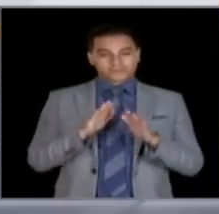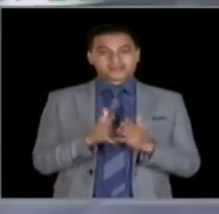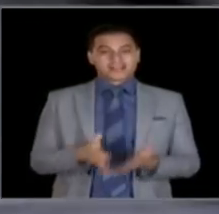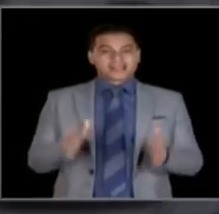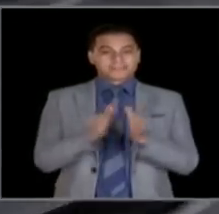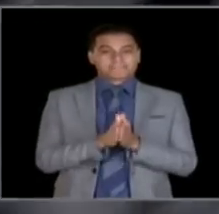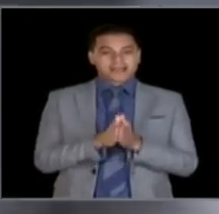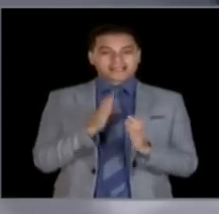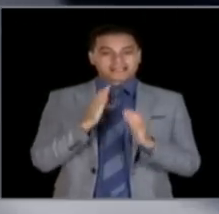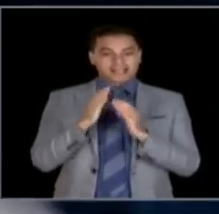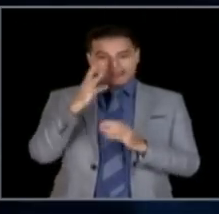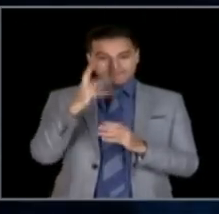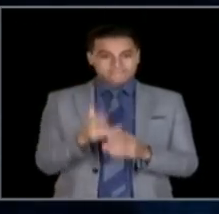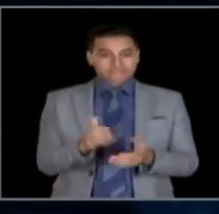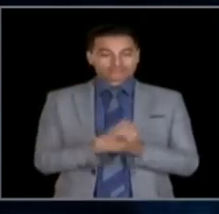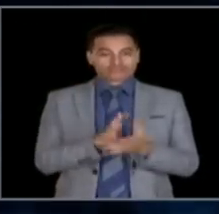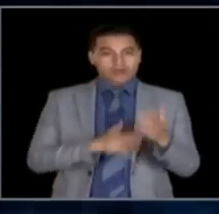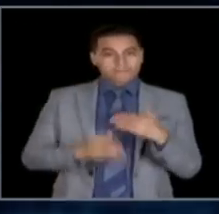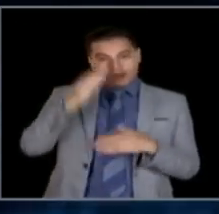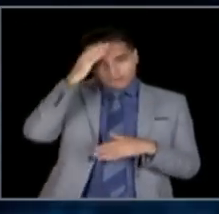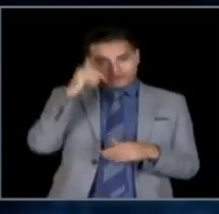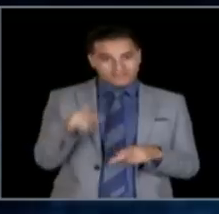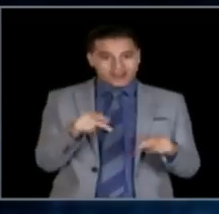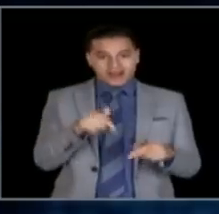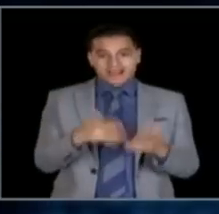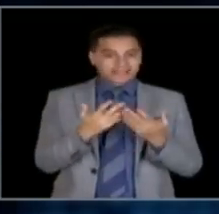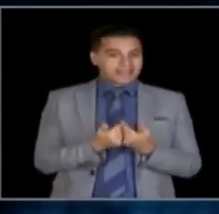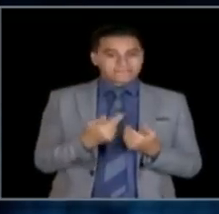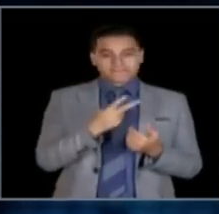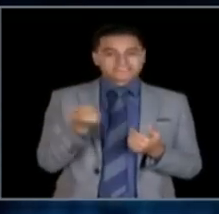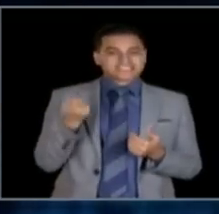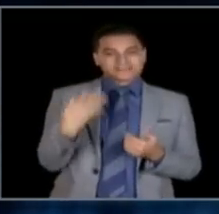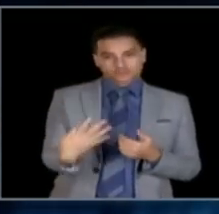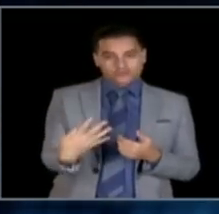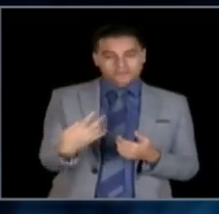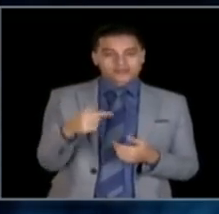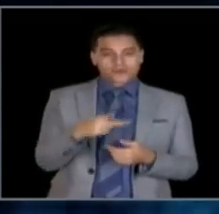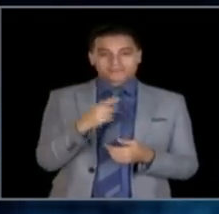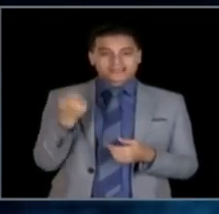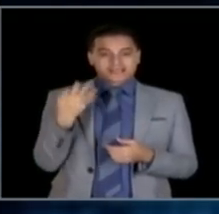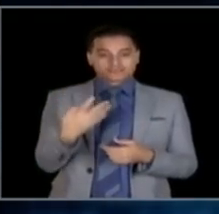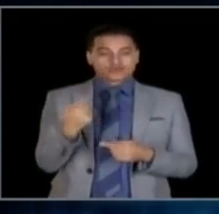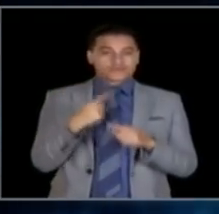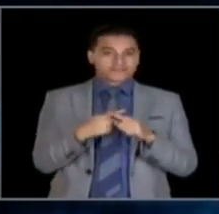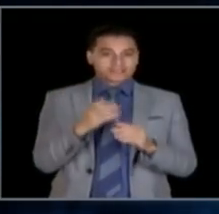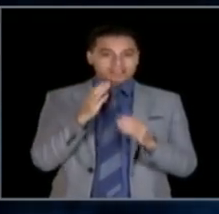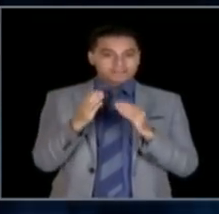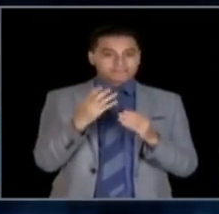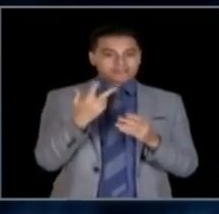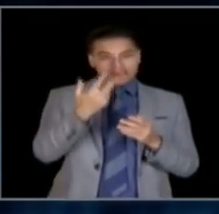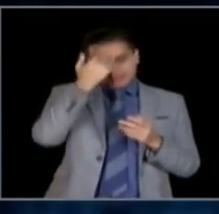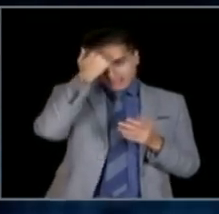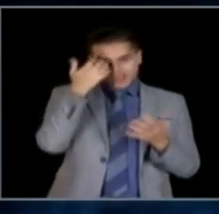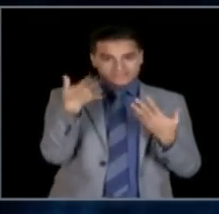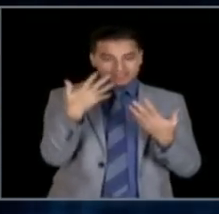وبكده يبقى اجمالي النقط اللي حصل عليها اصحابنا العباقرة في حلقة النهاردة 245 نقطة، وكل نقطة ب